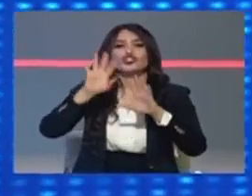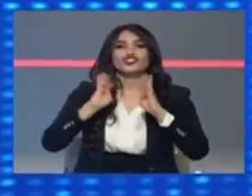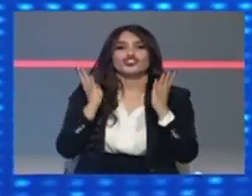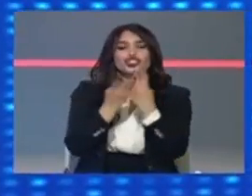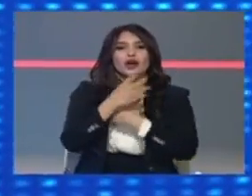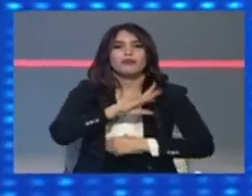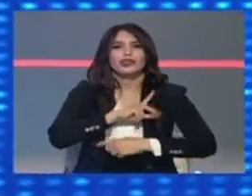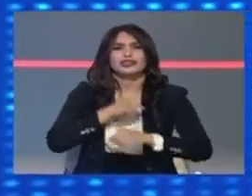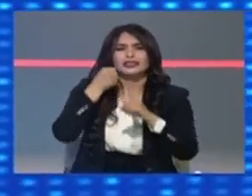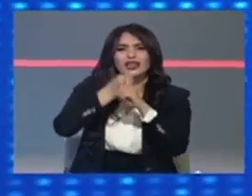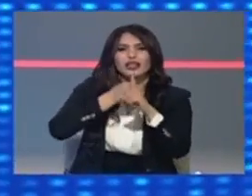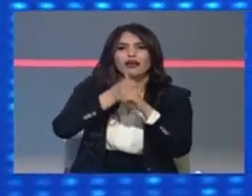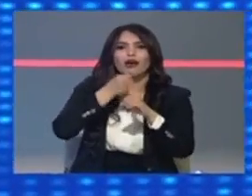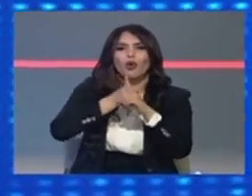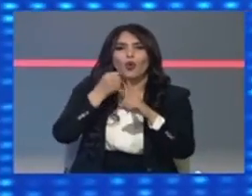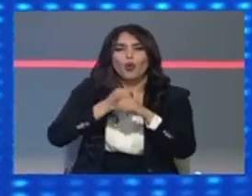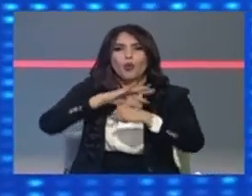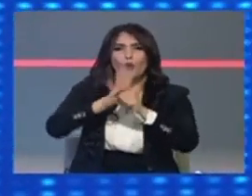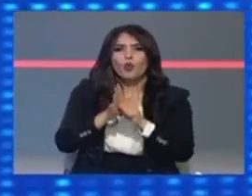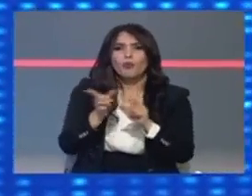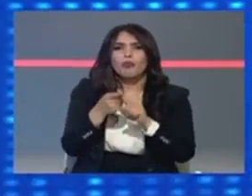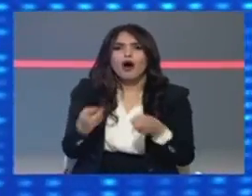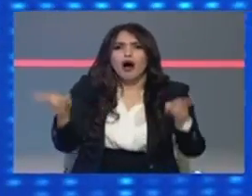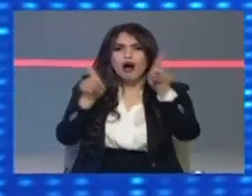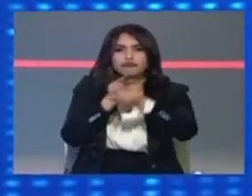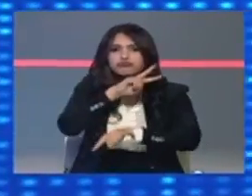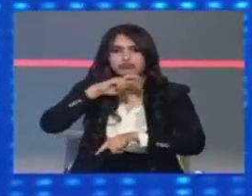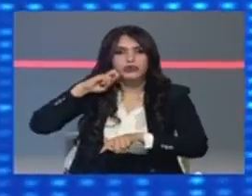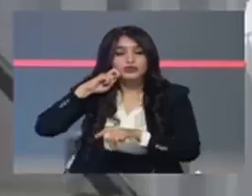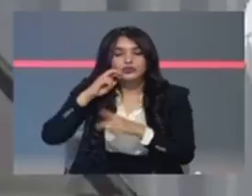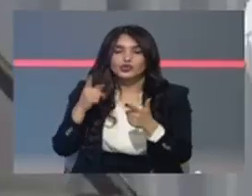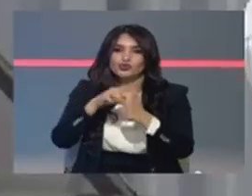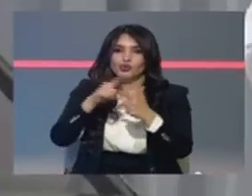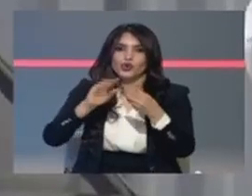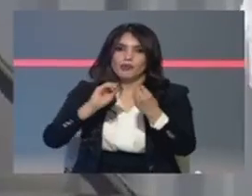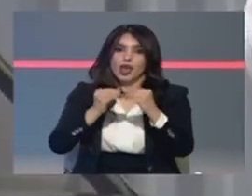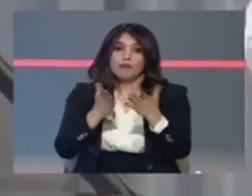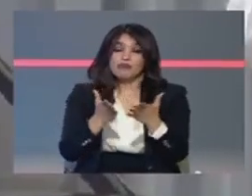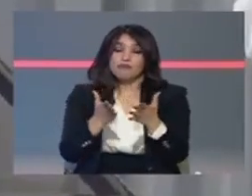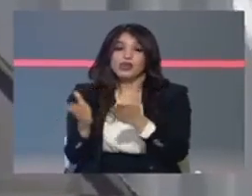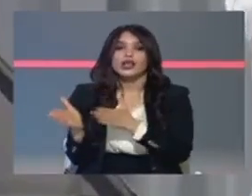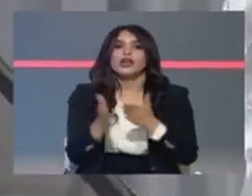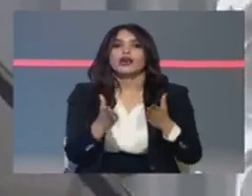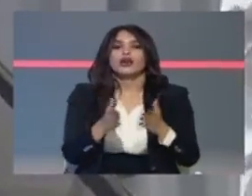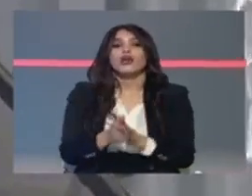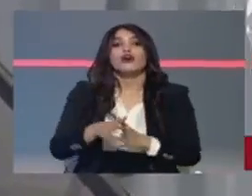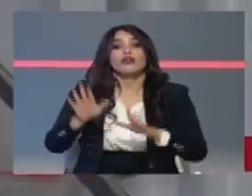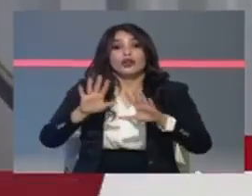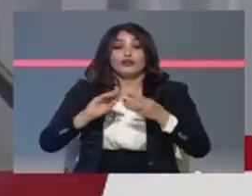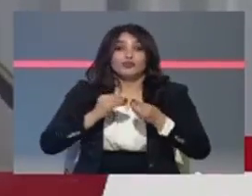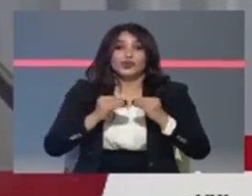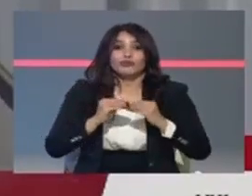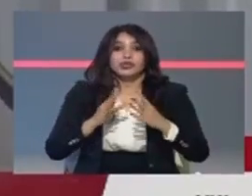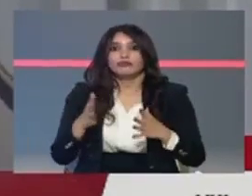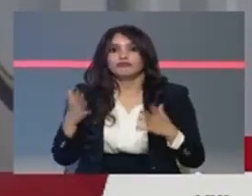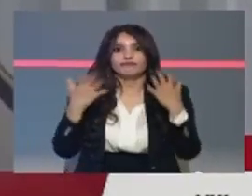وباء كورونا تحت الحصار وعدوان المحتل الإسرائيلي. في ظل الجائحة التي تهز